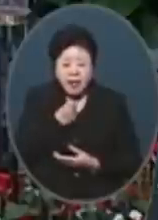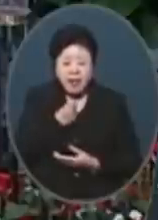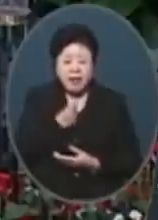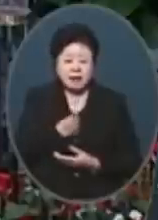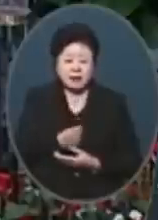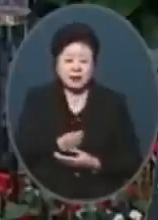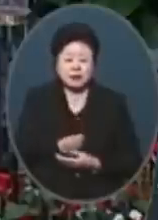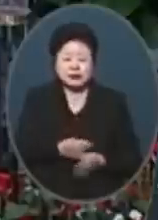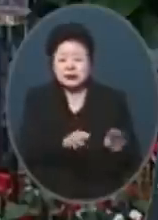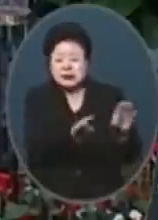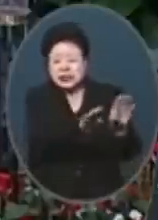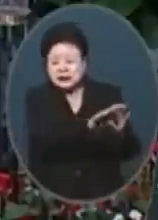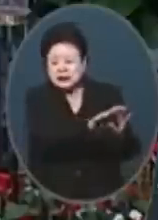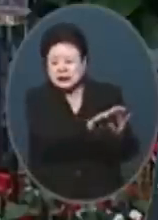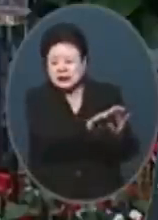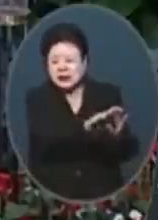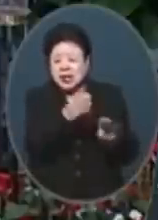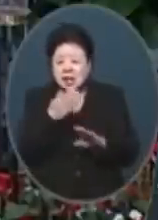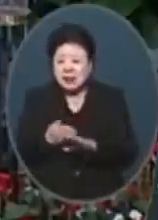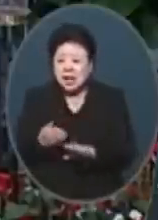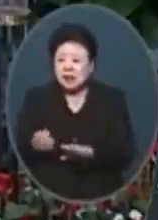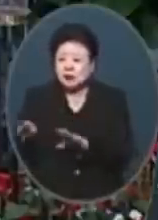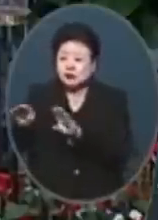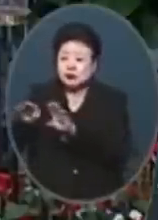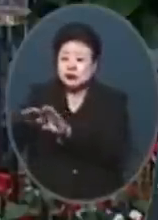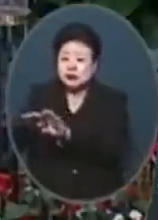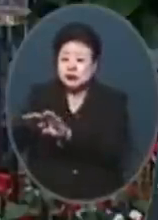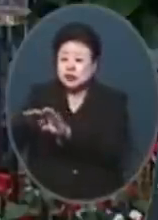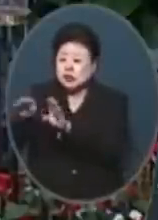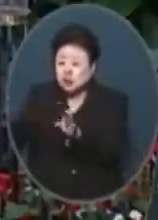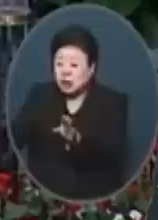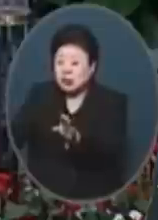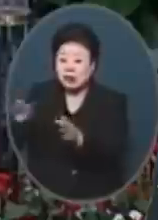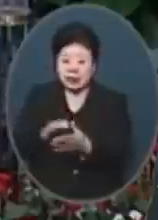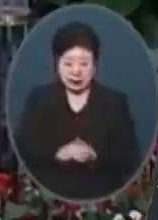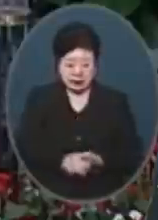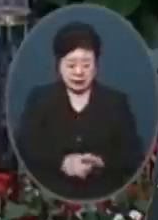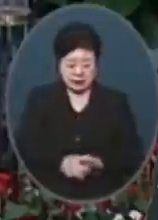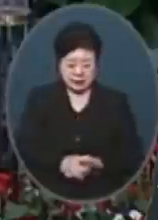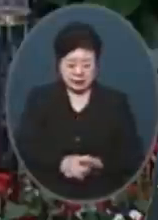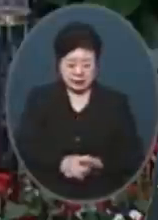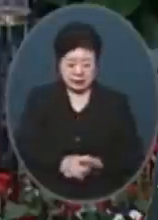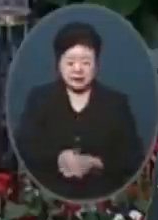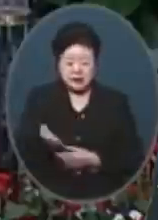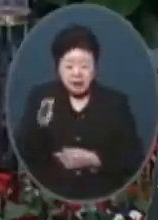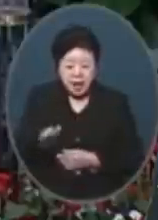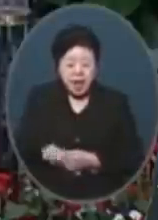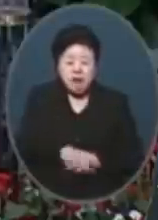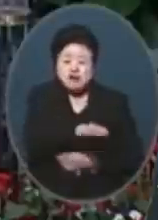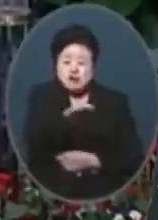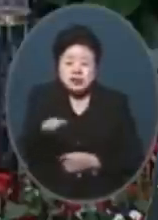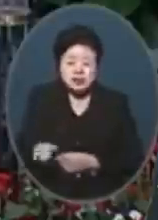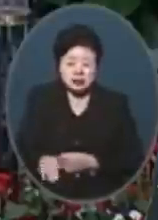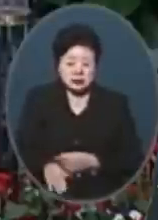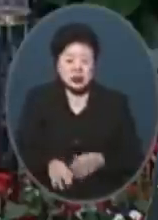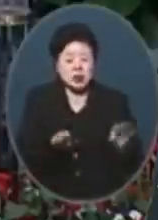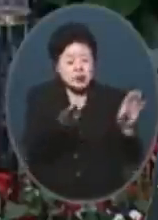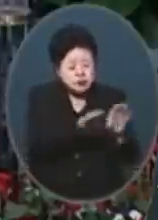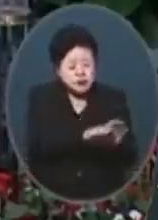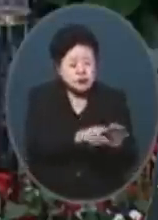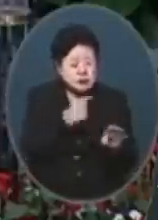때 다른 한쪽 문이 열린다. 하지만 우리는 그 닫힌